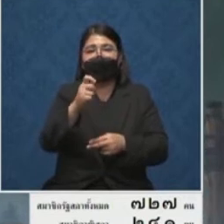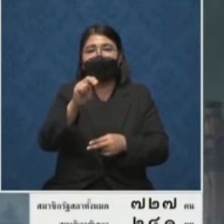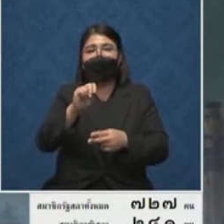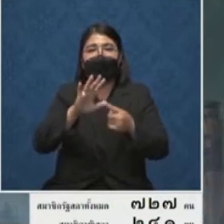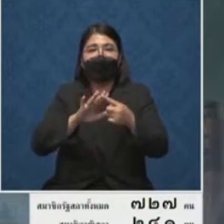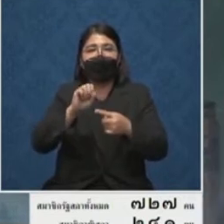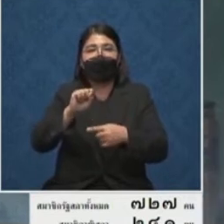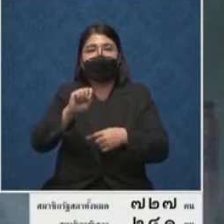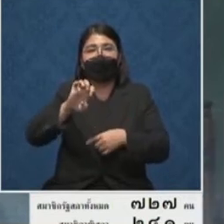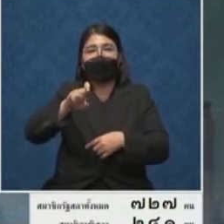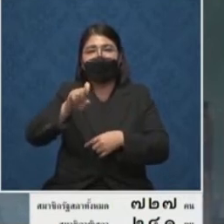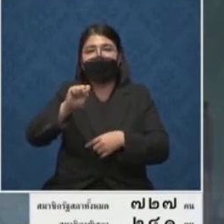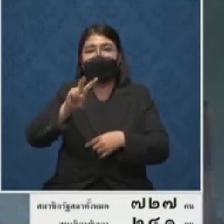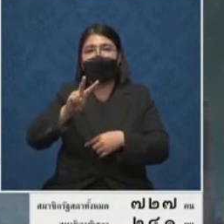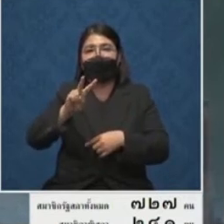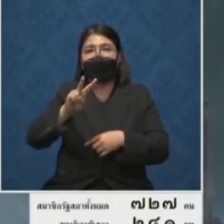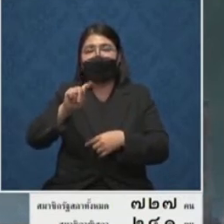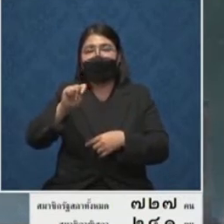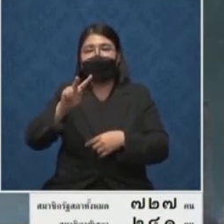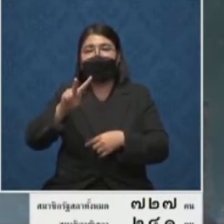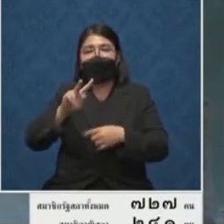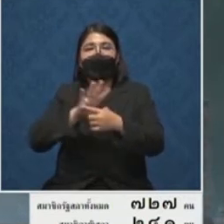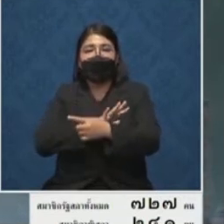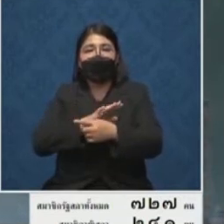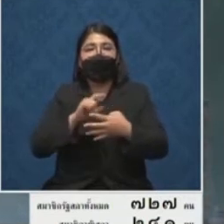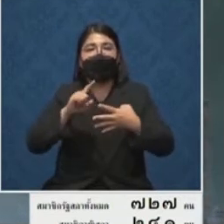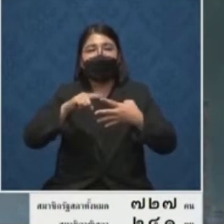682นายอนุสิทธิ์คุณากร